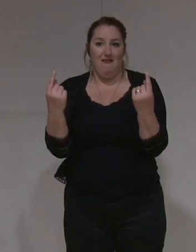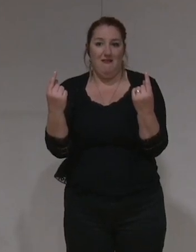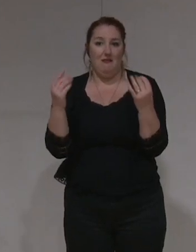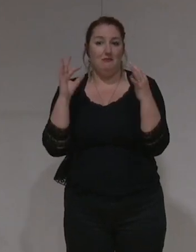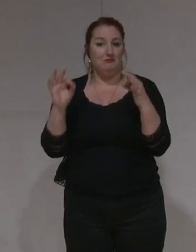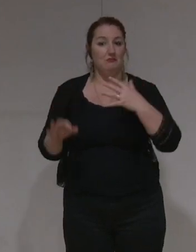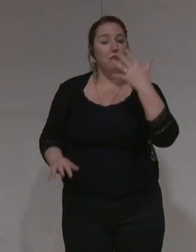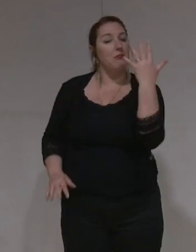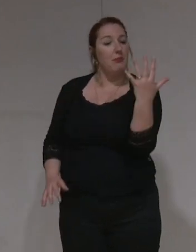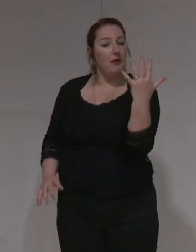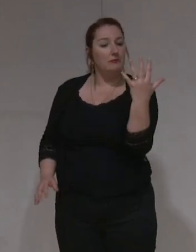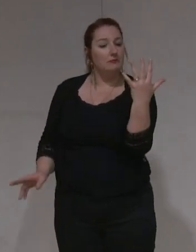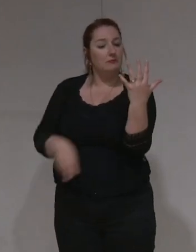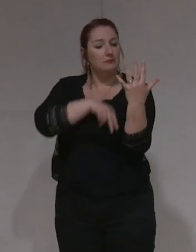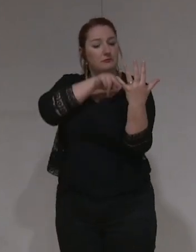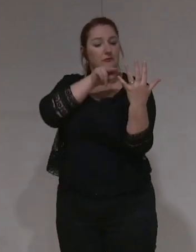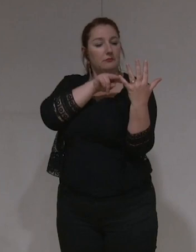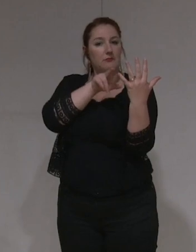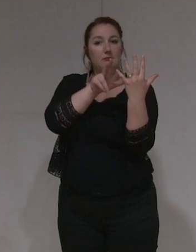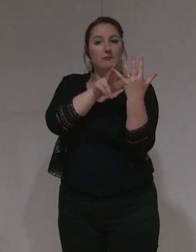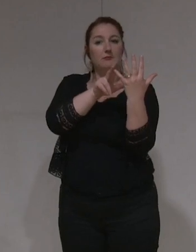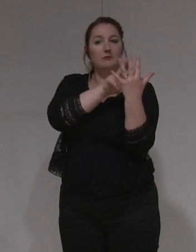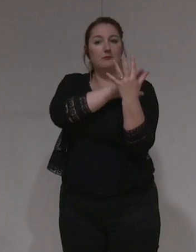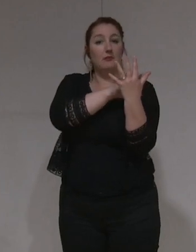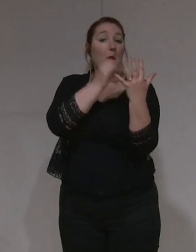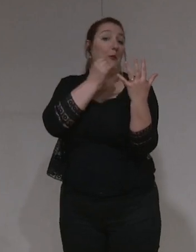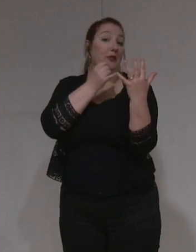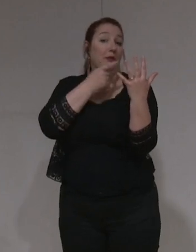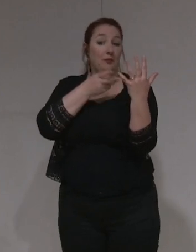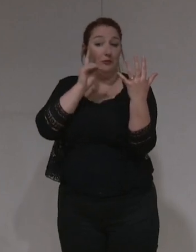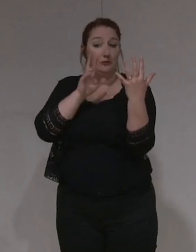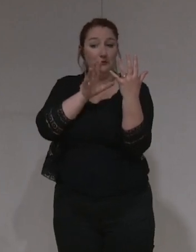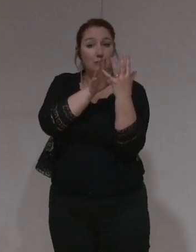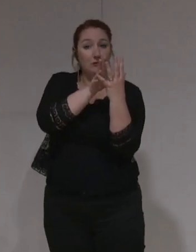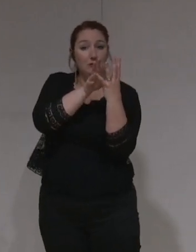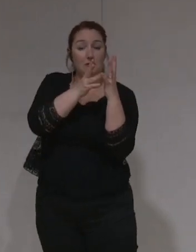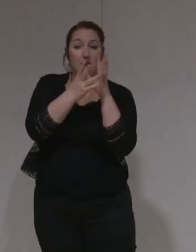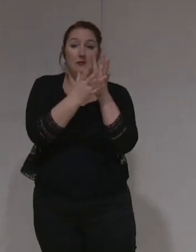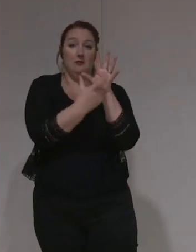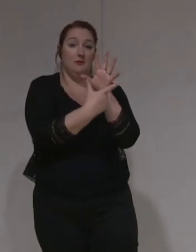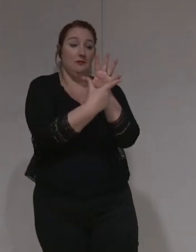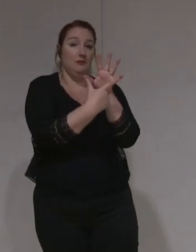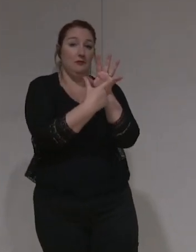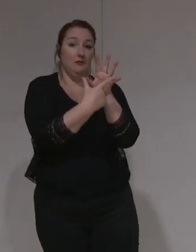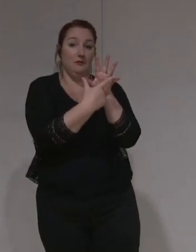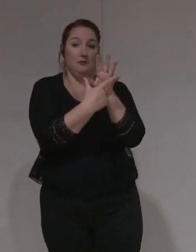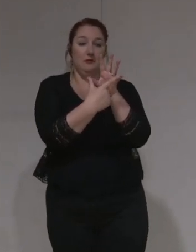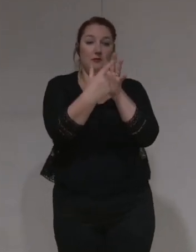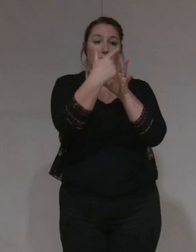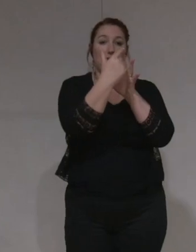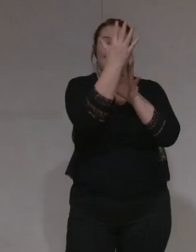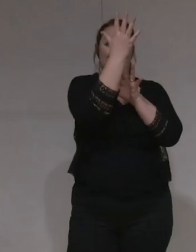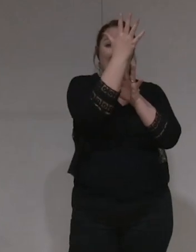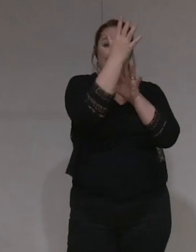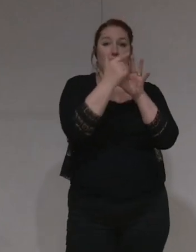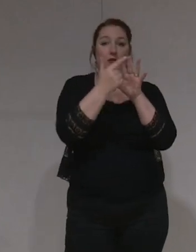une main et bien les deux plus petits doigts c'est le pouce et le petit doigt effectivement et puis jusqu'au majeur donc le 5 qui est le plus